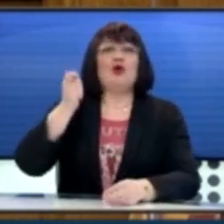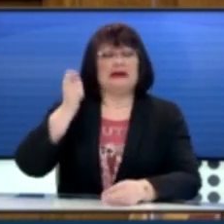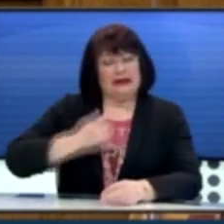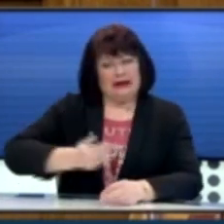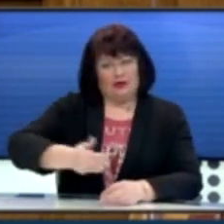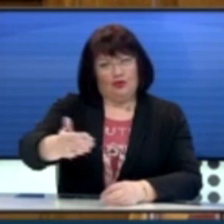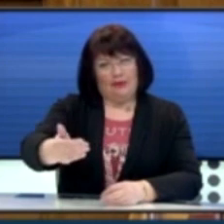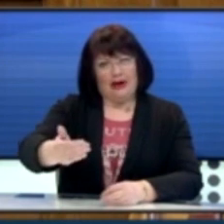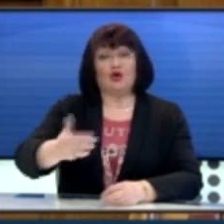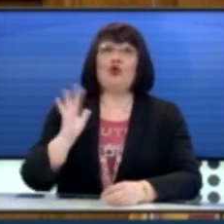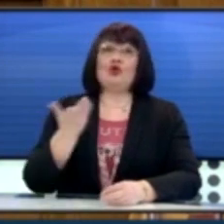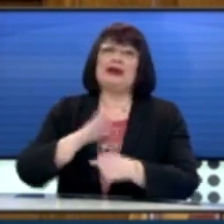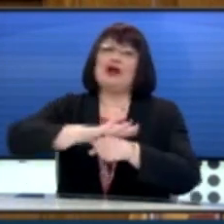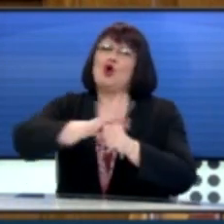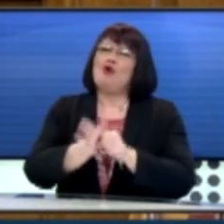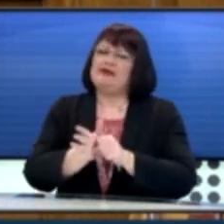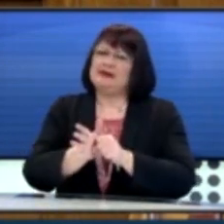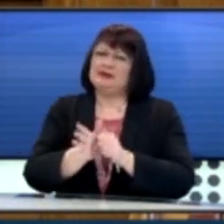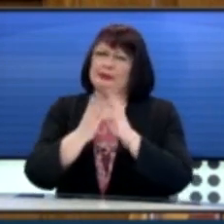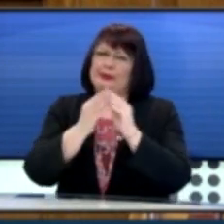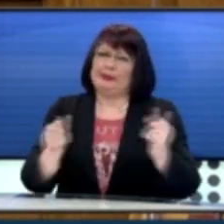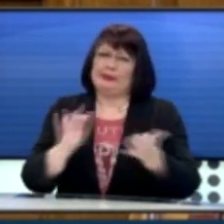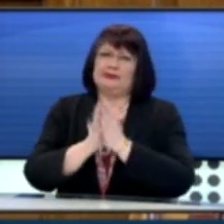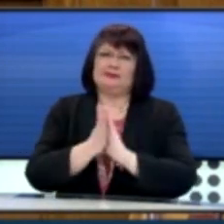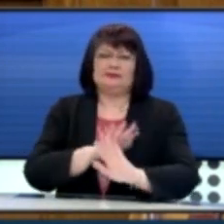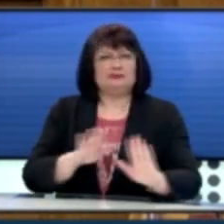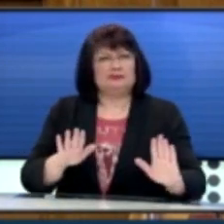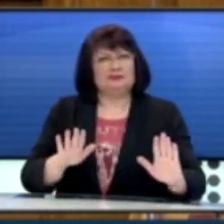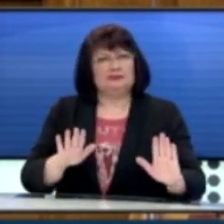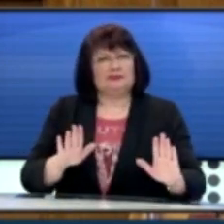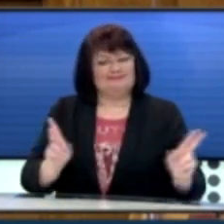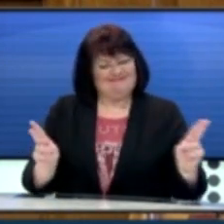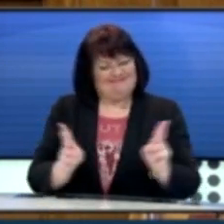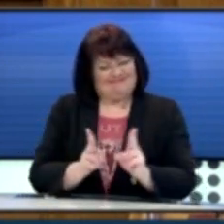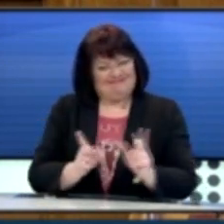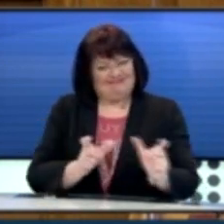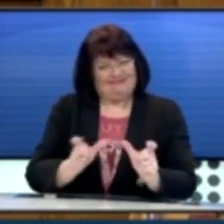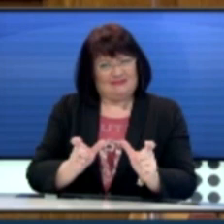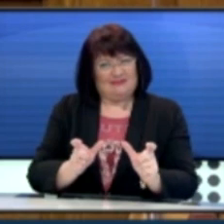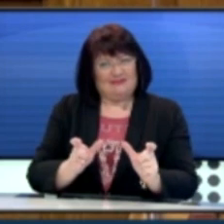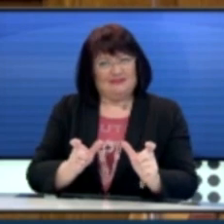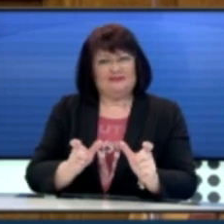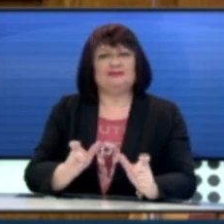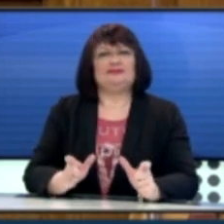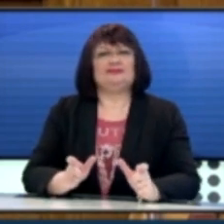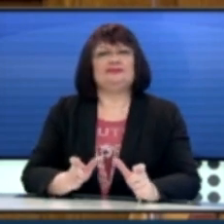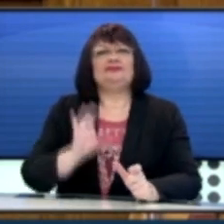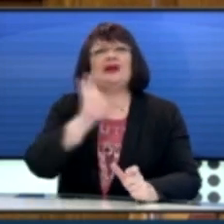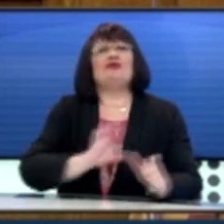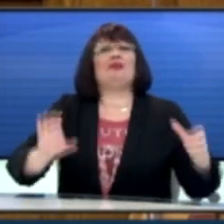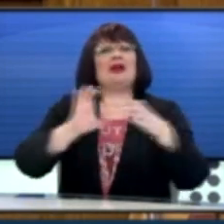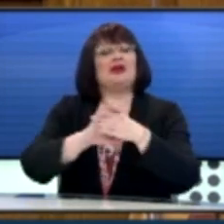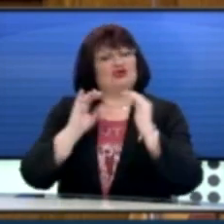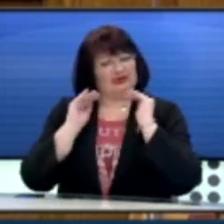μέρα, όταν η πανδημία θα έχει μεν αναχαιτιστεί, αλλά θα είναι εδώ η